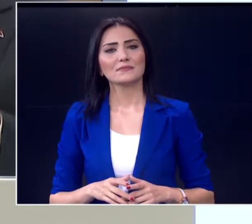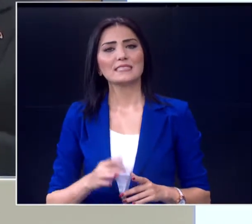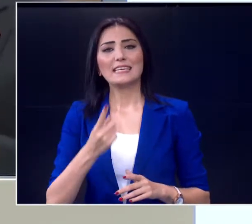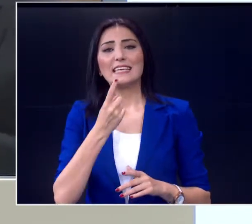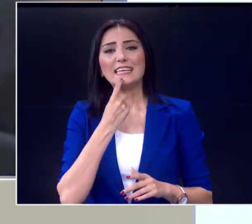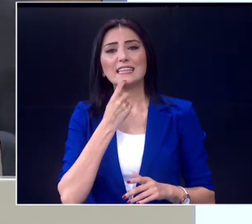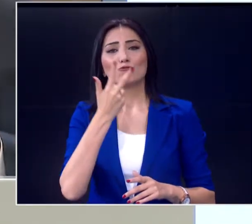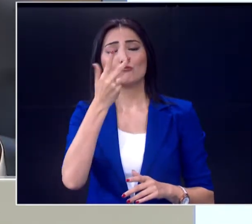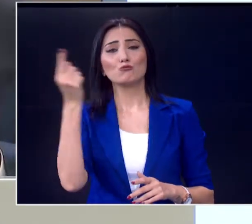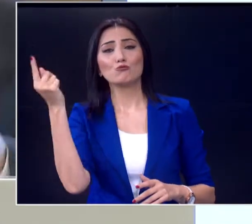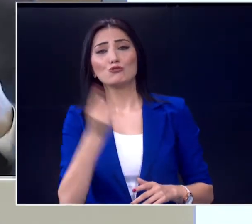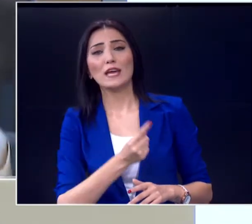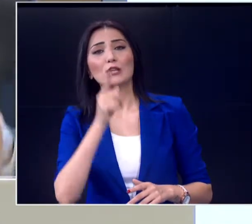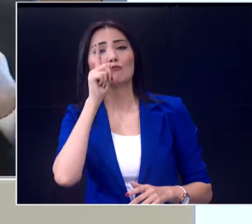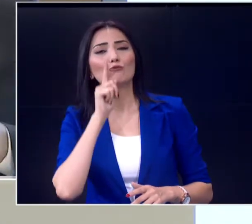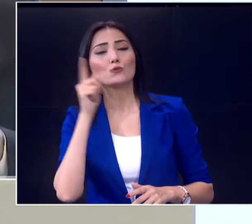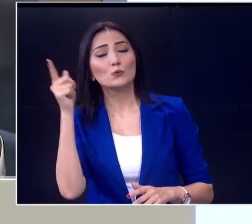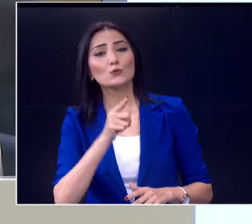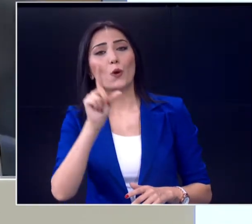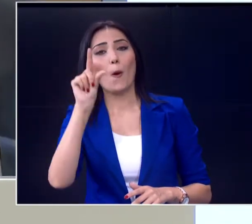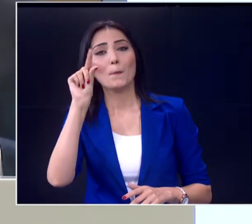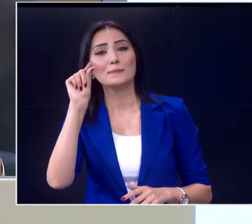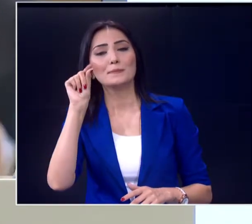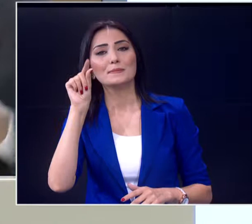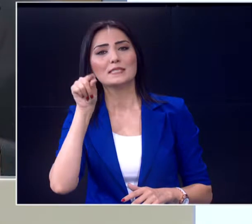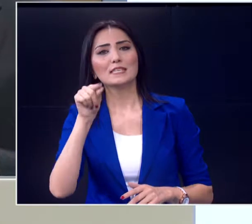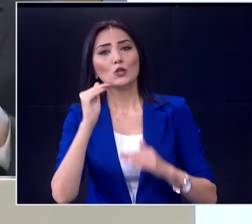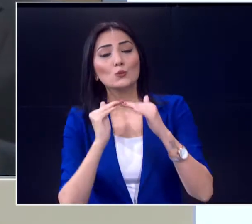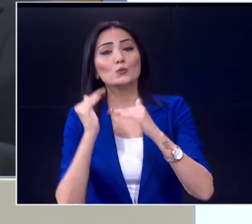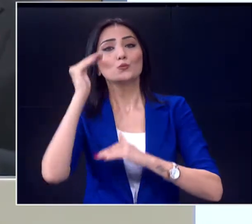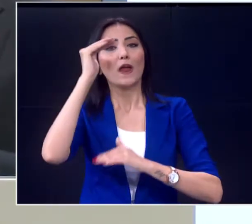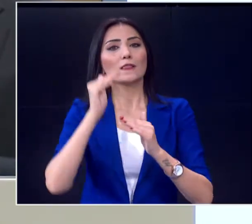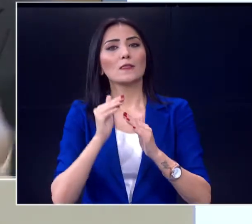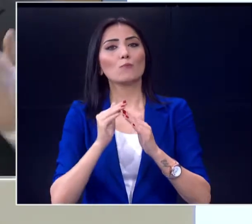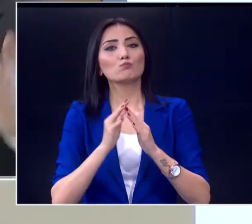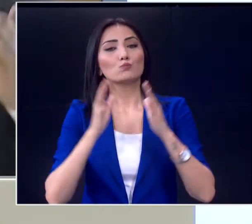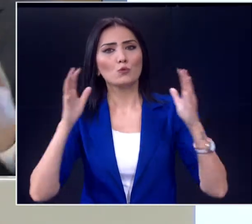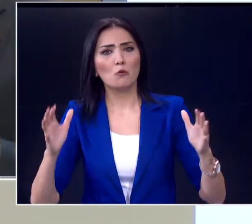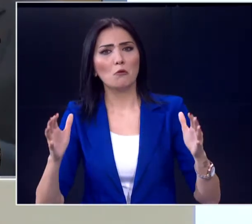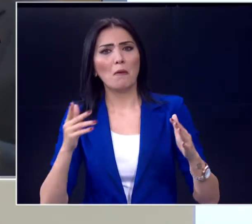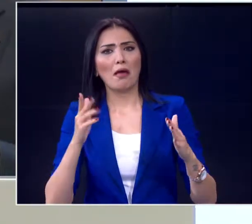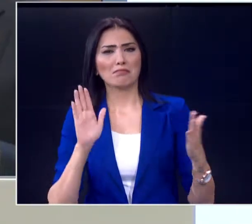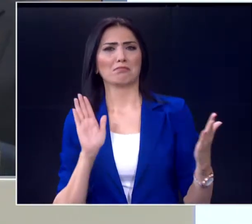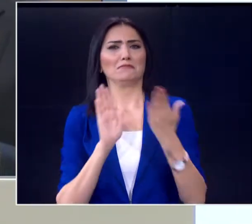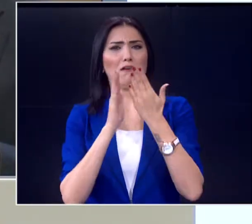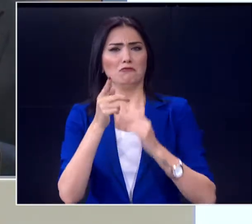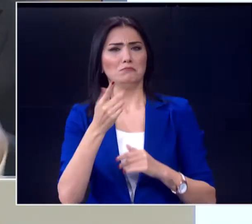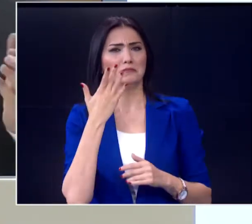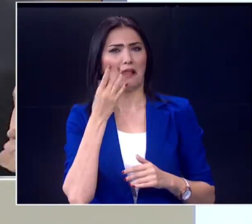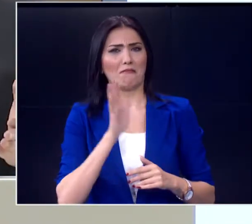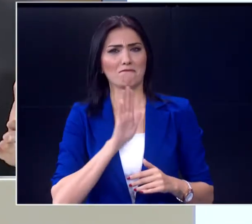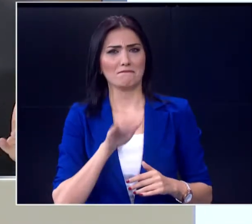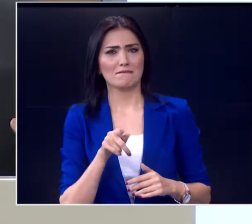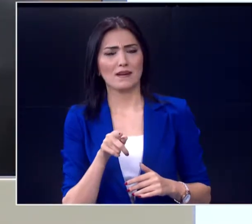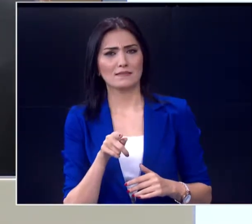yılın üçüncü çeyreğinde %11'in üzerinde büyüme tesadüf mü zannediyorsunuz?